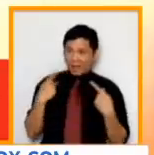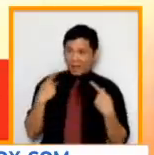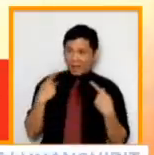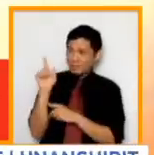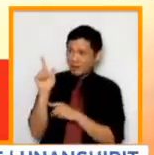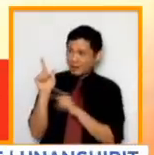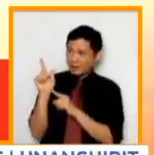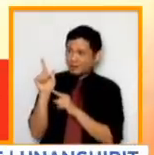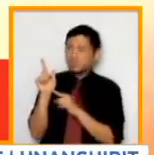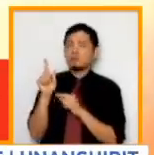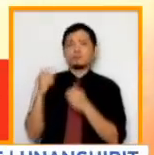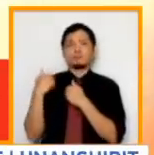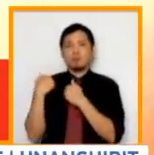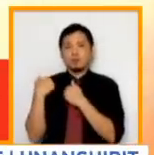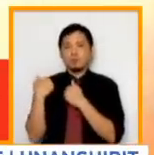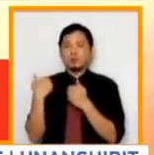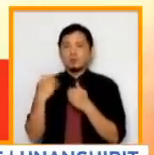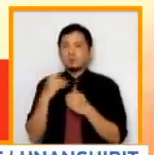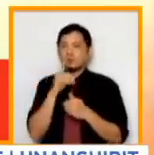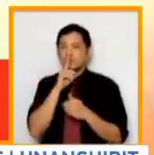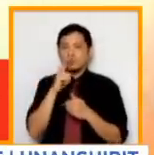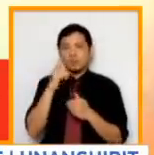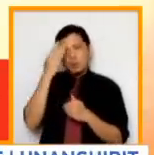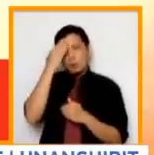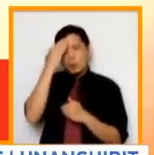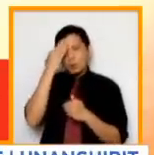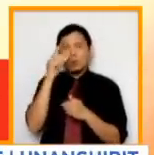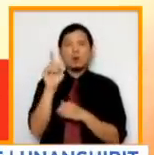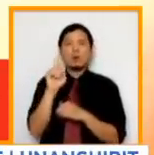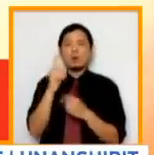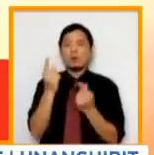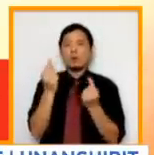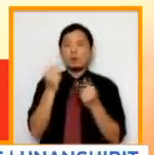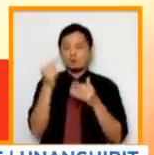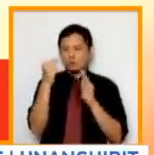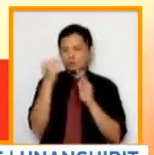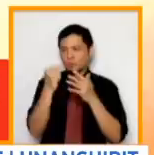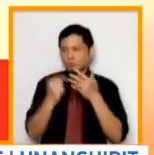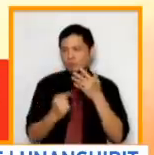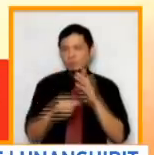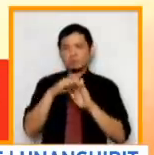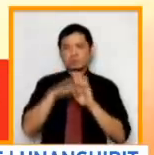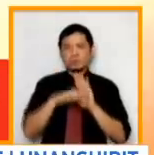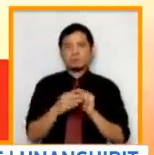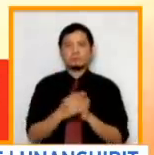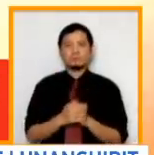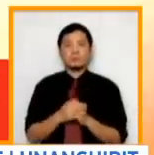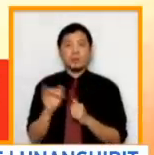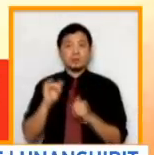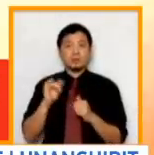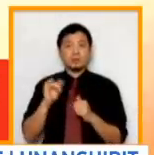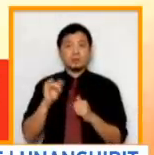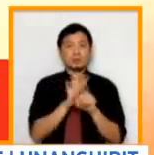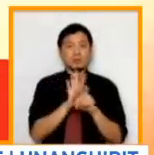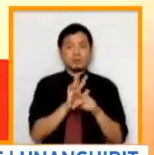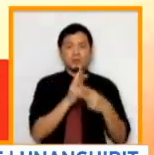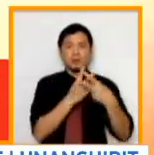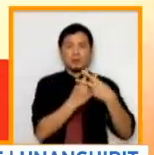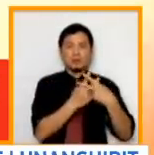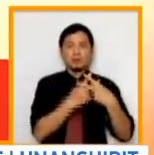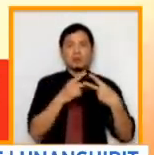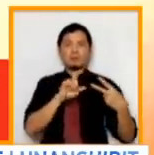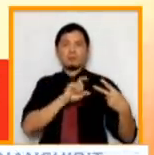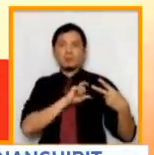alat-alam niya ang kanyang mga dapat na ginagawa. Kasunod na insidente, ito nag-trendy ang hashtag na pulis ang